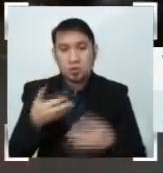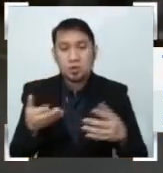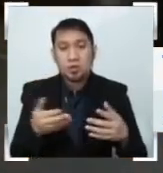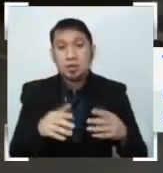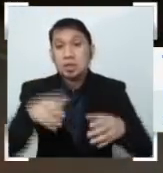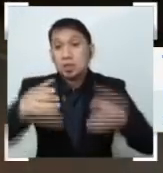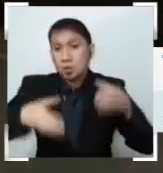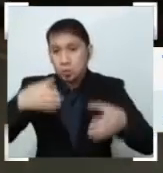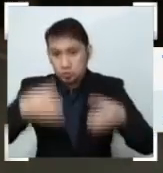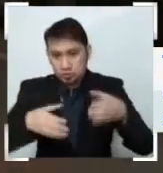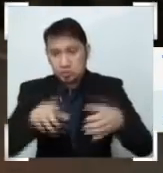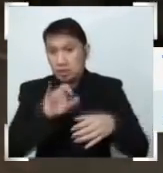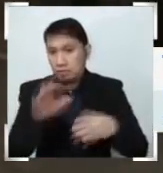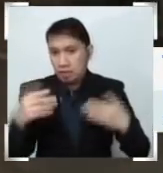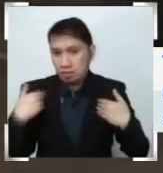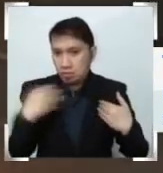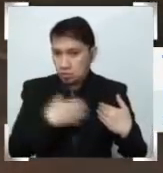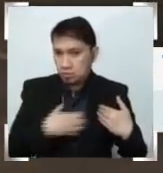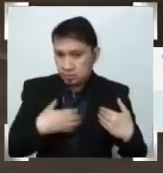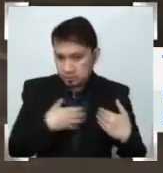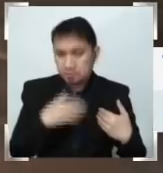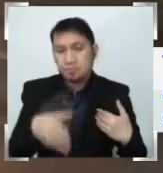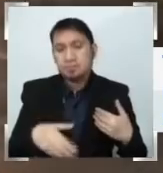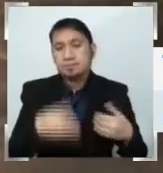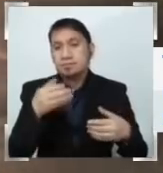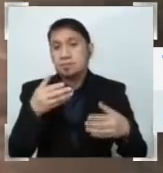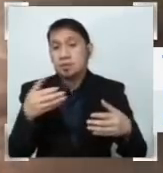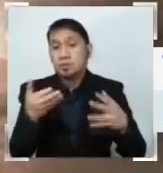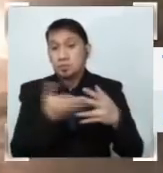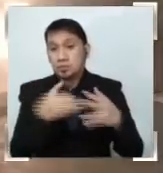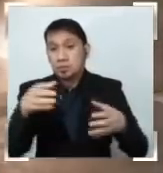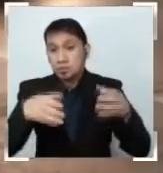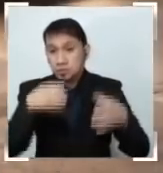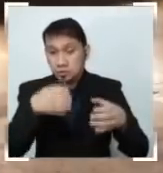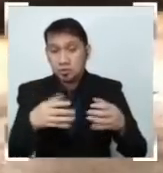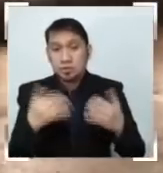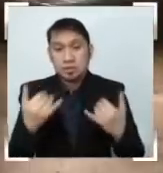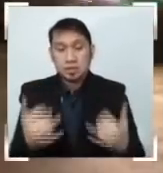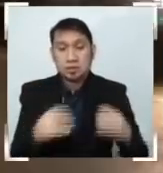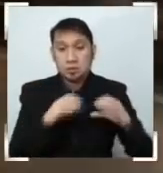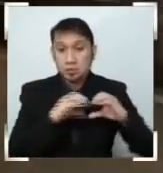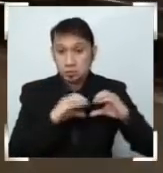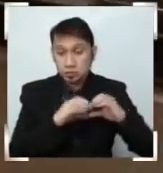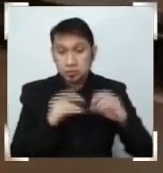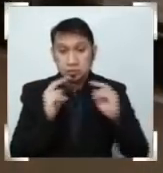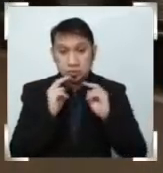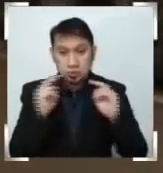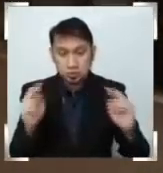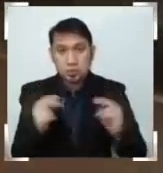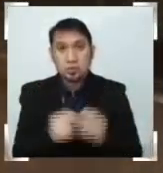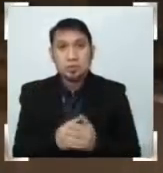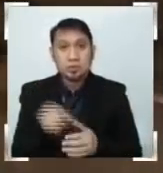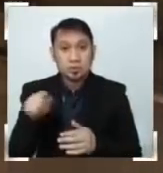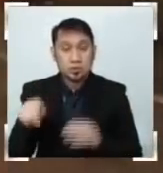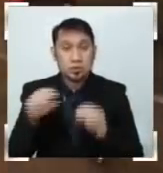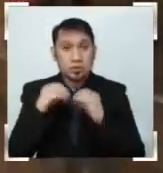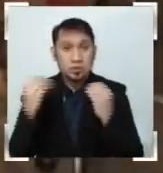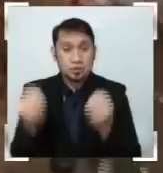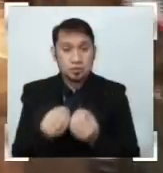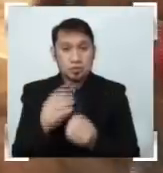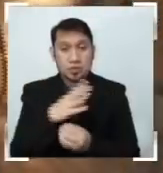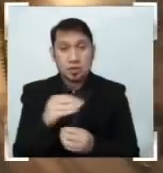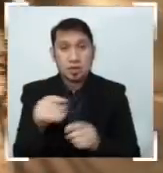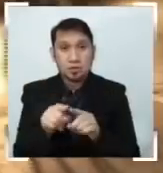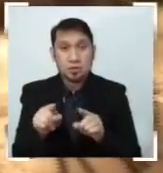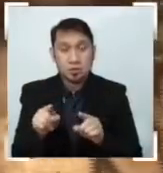ng mga nagprotesta. Hinihingan pa ng GMA News na pahayag ang Philippine Ports Authority at iba pang mga port